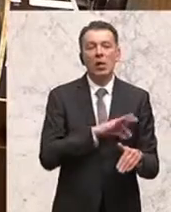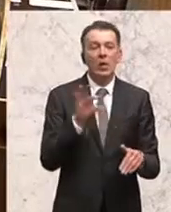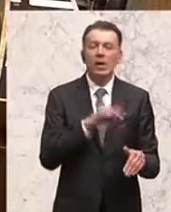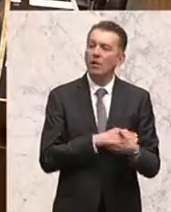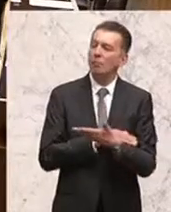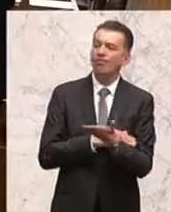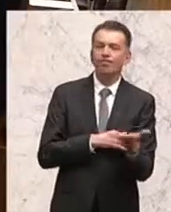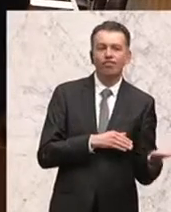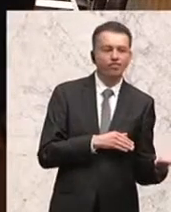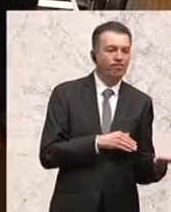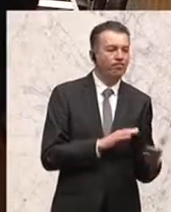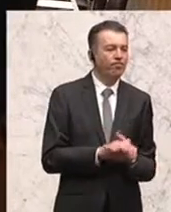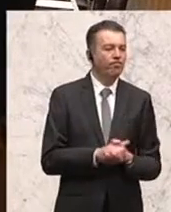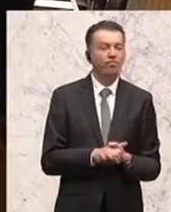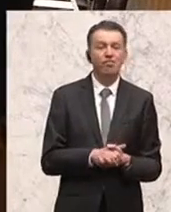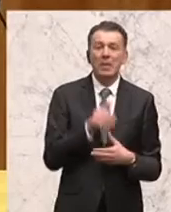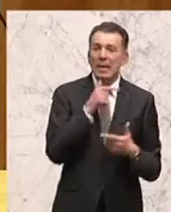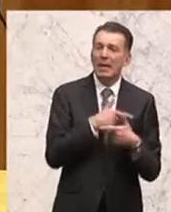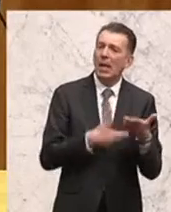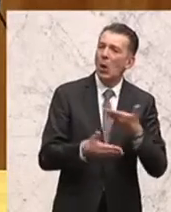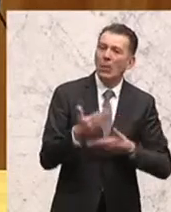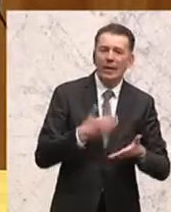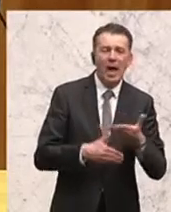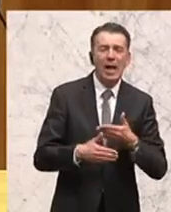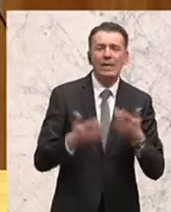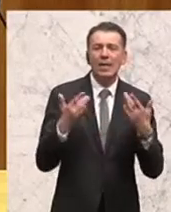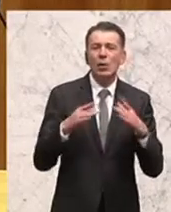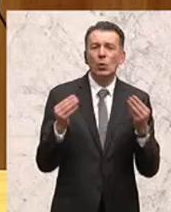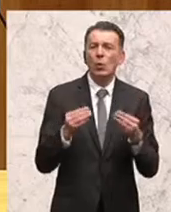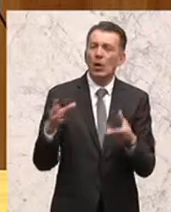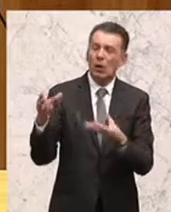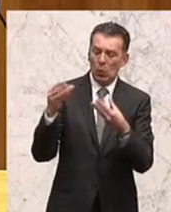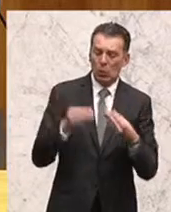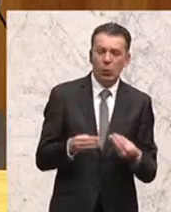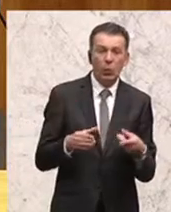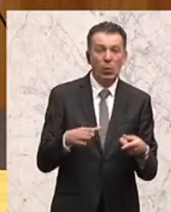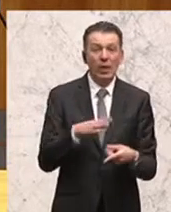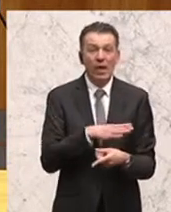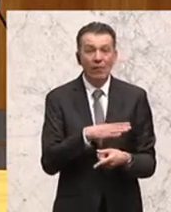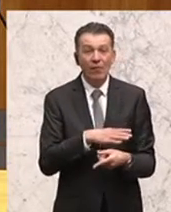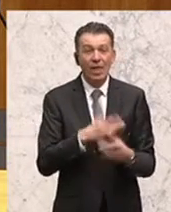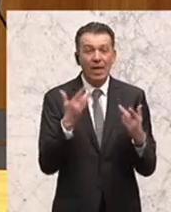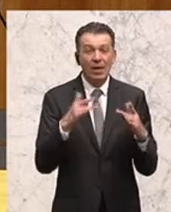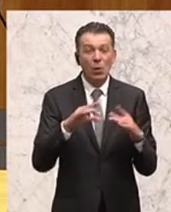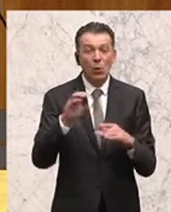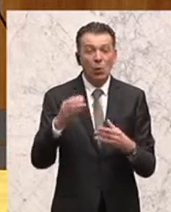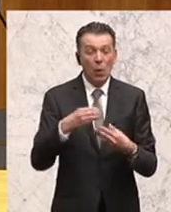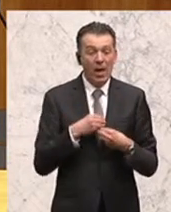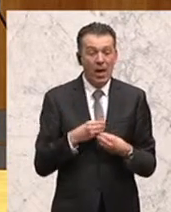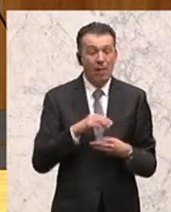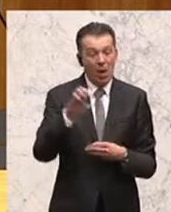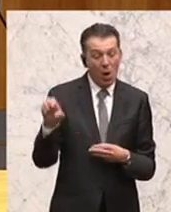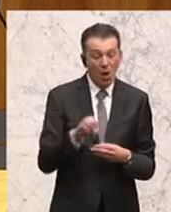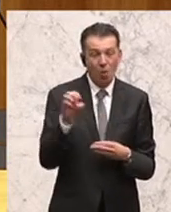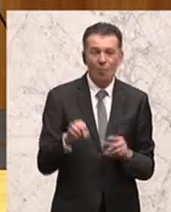Wort Beatrix Kahl von der ÖVP. Und der illegale Handel mit Kulturgütern gefährden das Kulturerbe nicht nur in Europa,